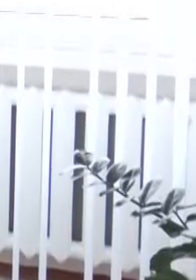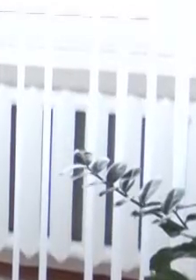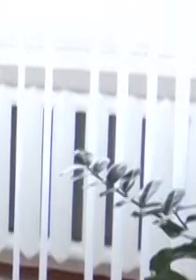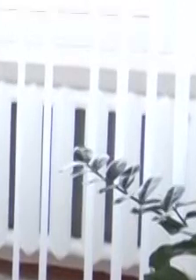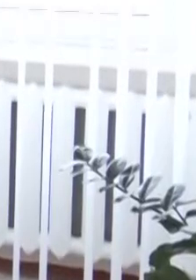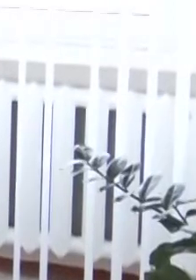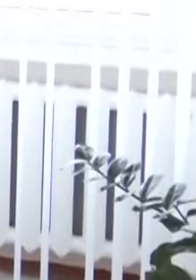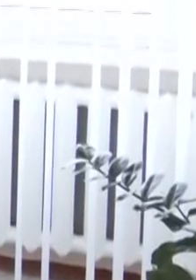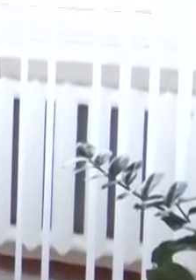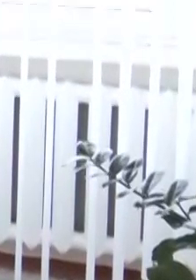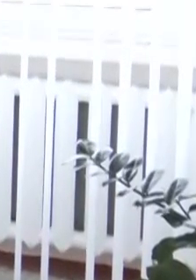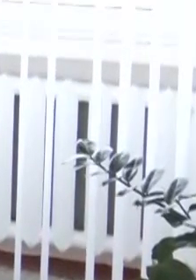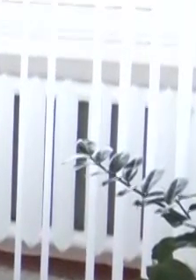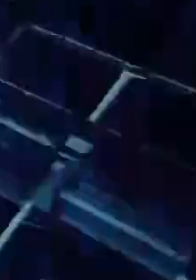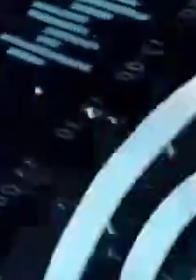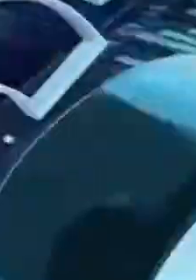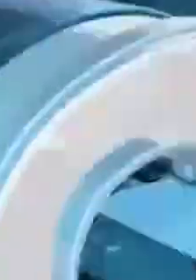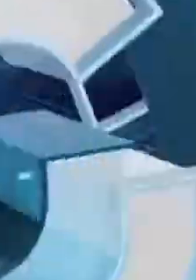ЖТСУ.